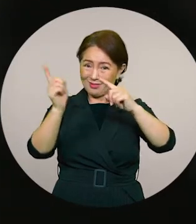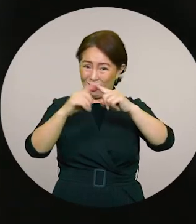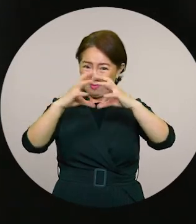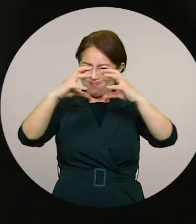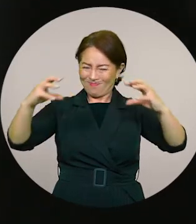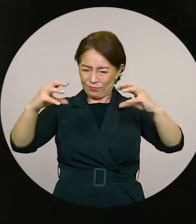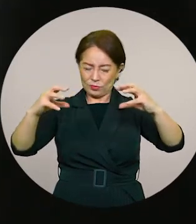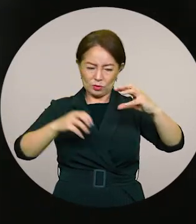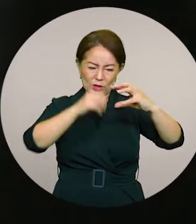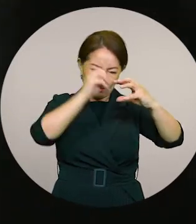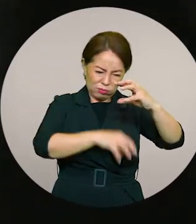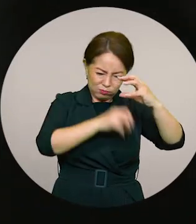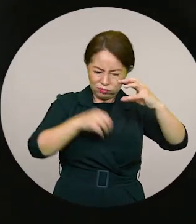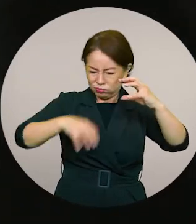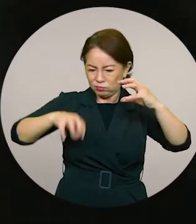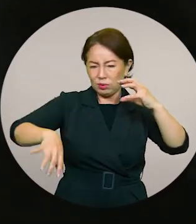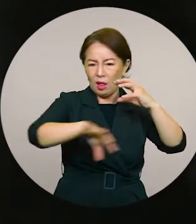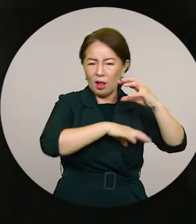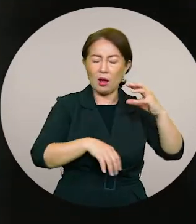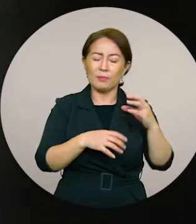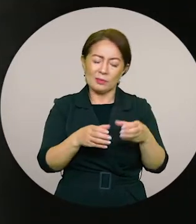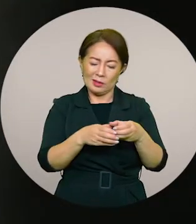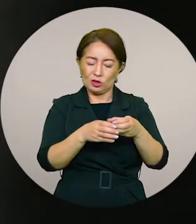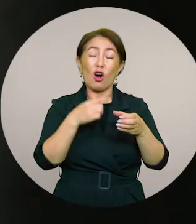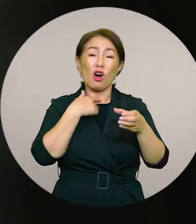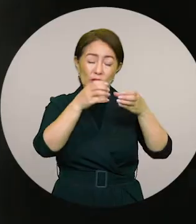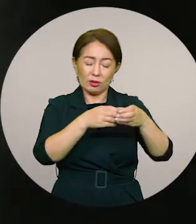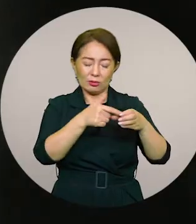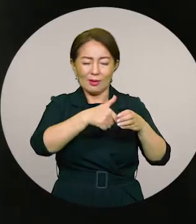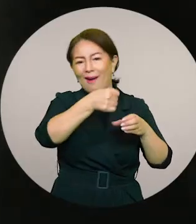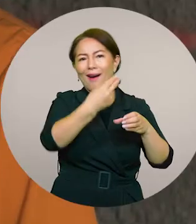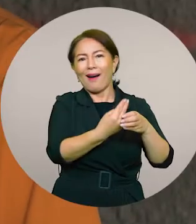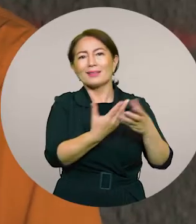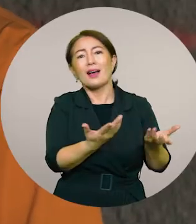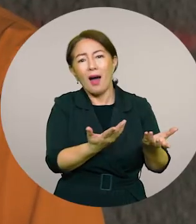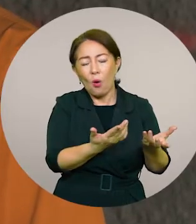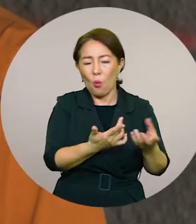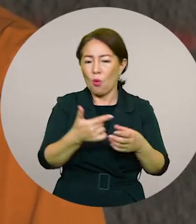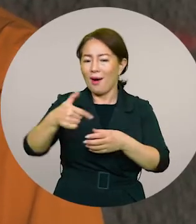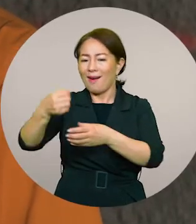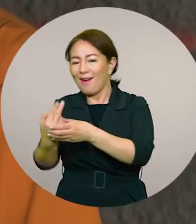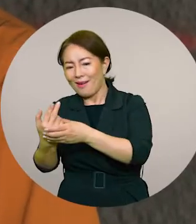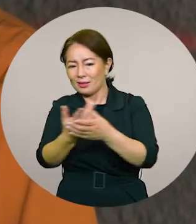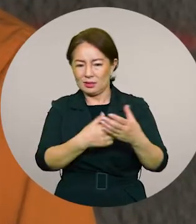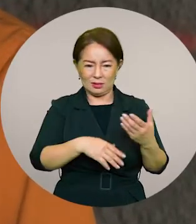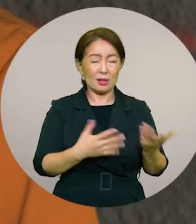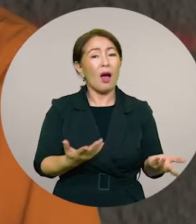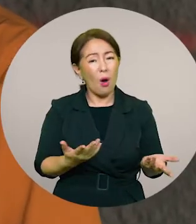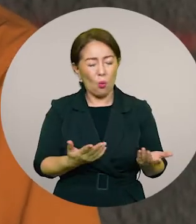хүндийн жингээрээ доошоогоо ингээд унж байгаа шүү дээ. Аман дээр гацчвал яах вэ? Аман дээр гацсан тохиолдолд ер нь бид нар бол нийлээ